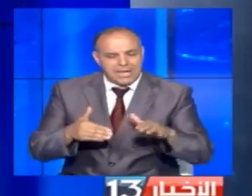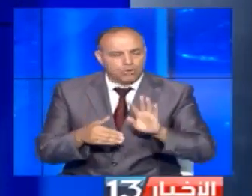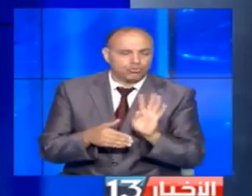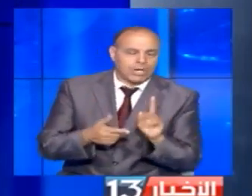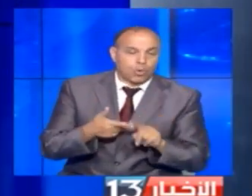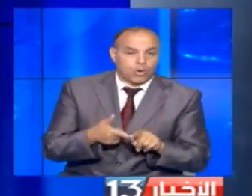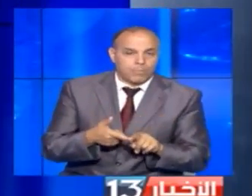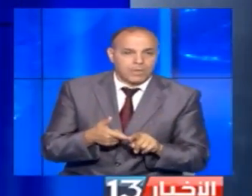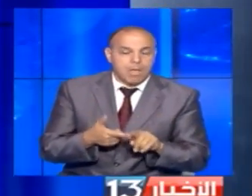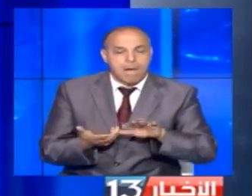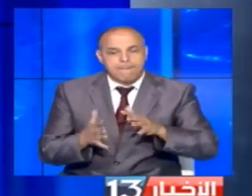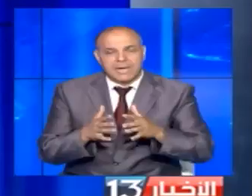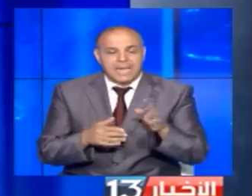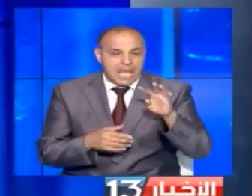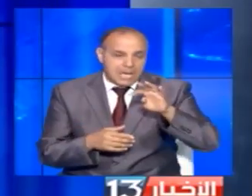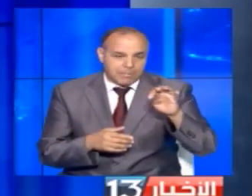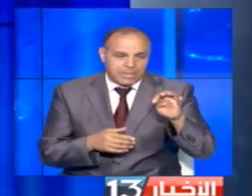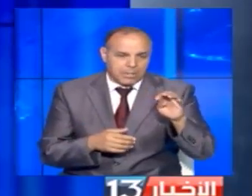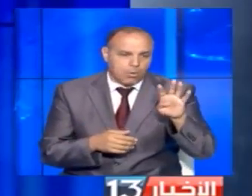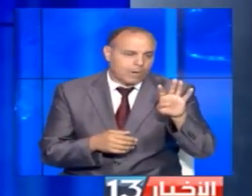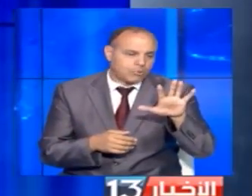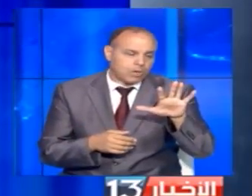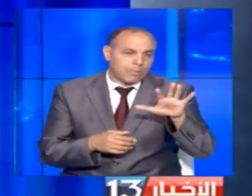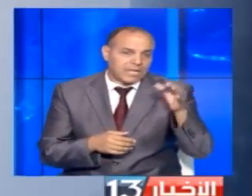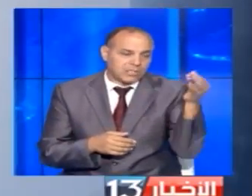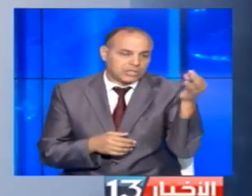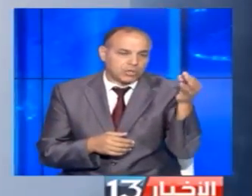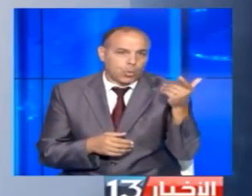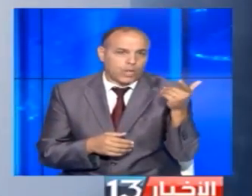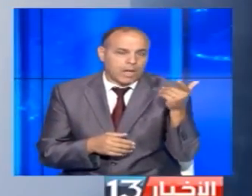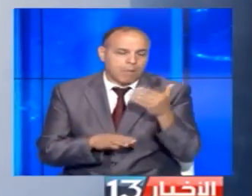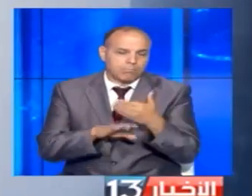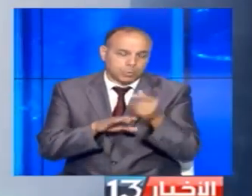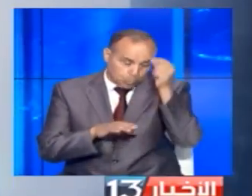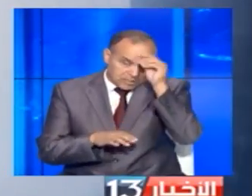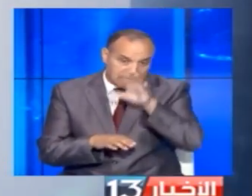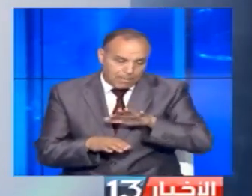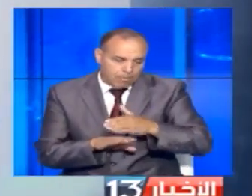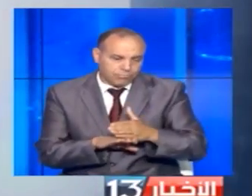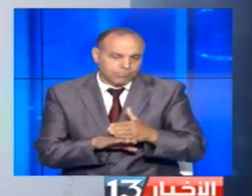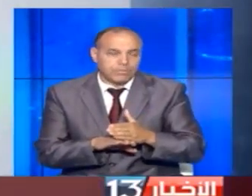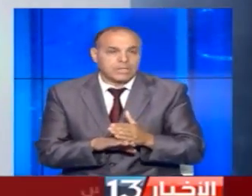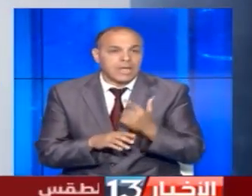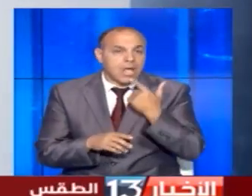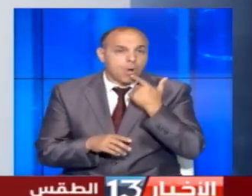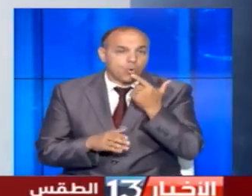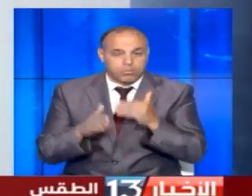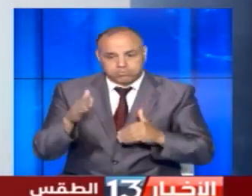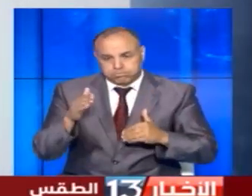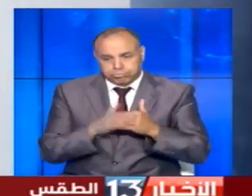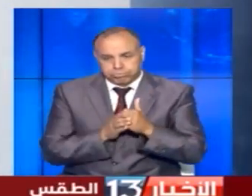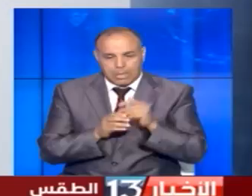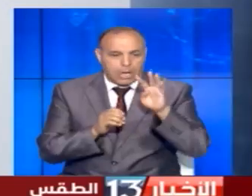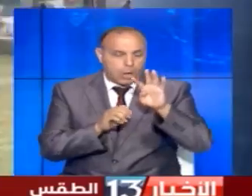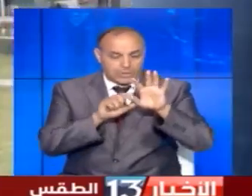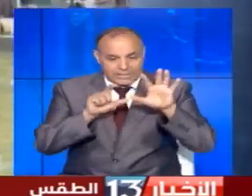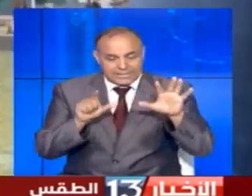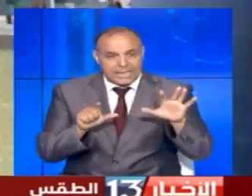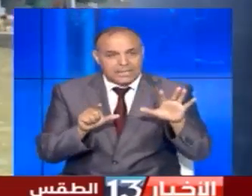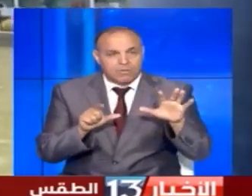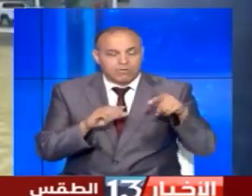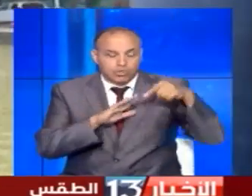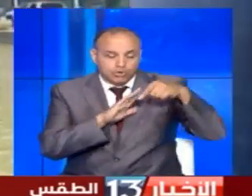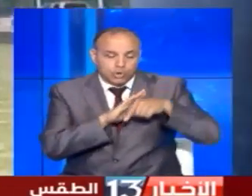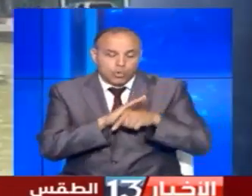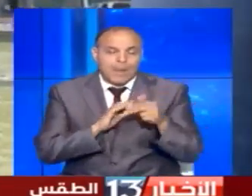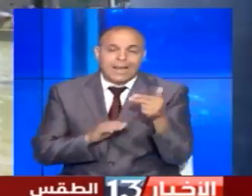الشرقية وبين 40 و 45 درجة ببقية الجهات، كما تصل إلى 47 درجة